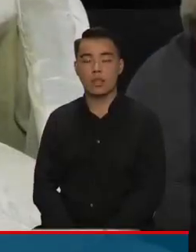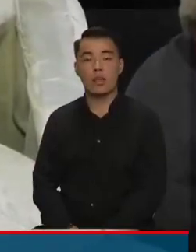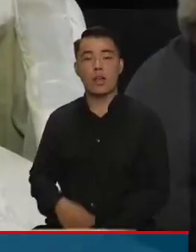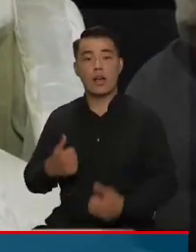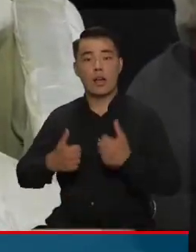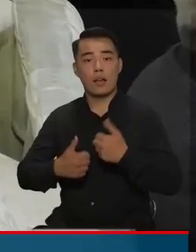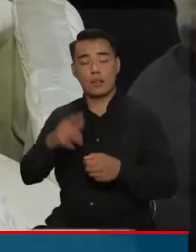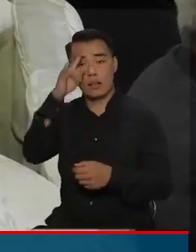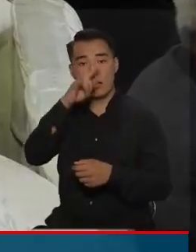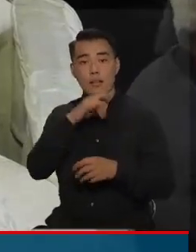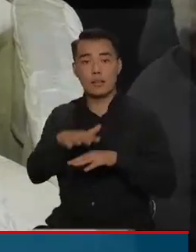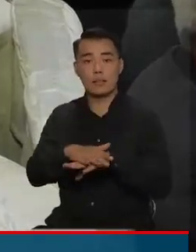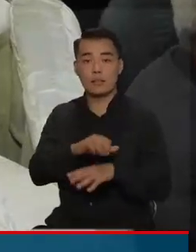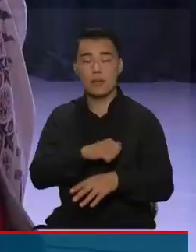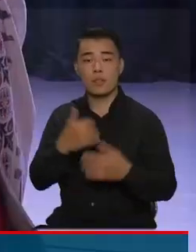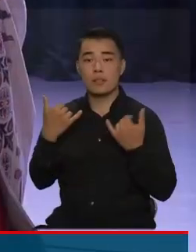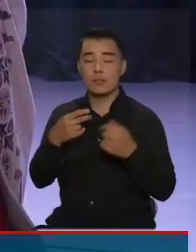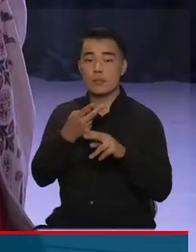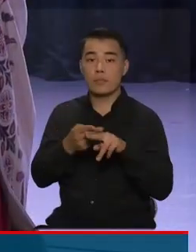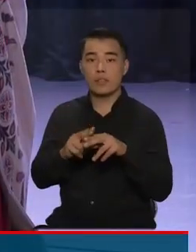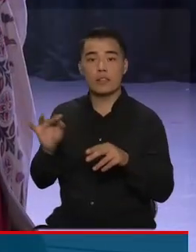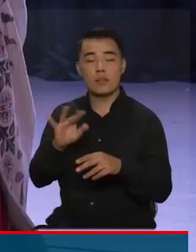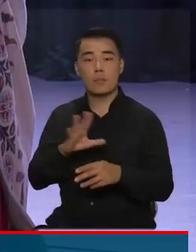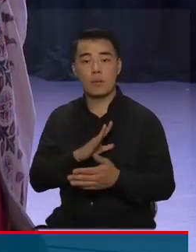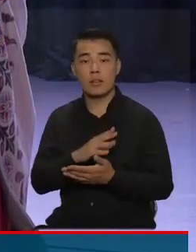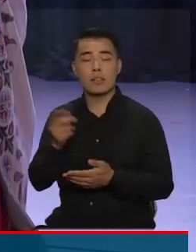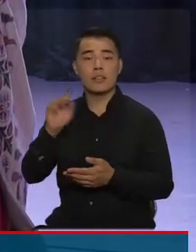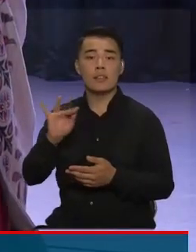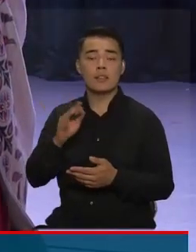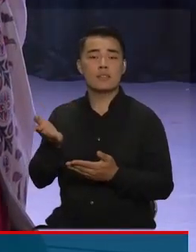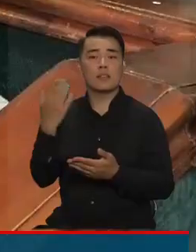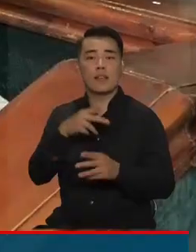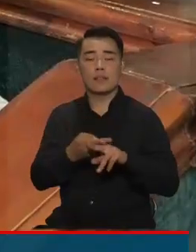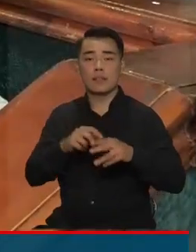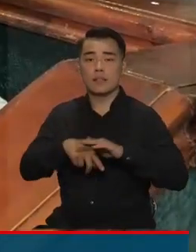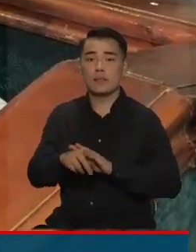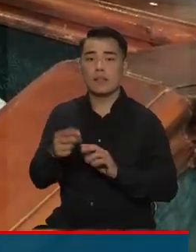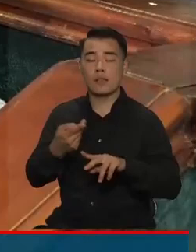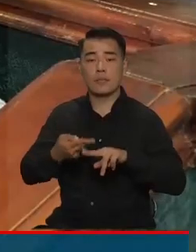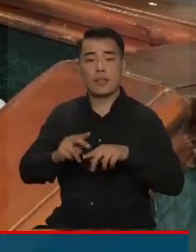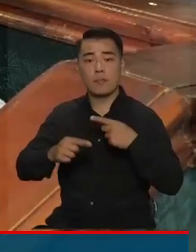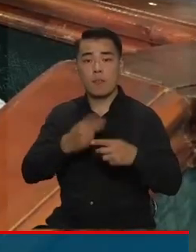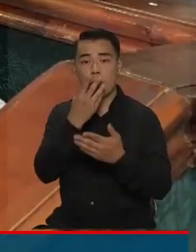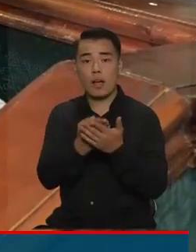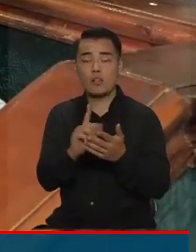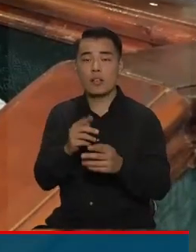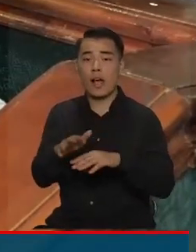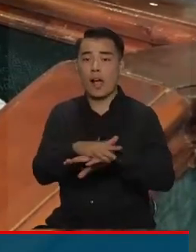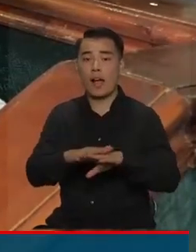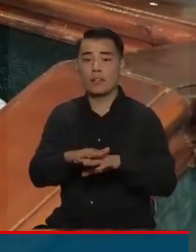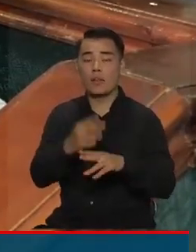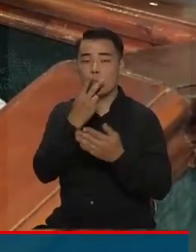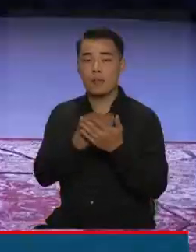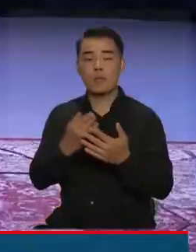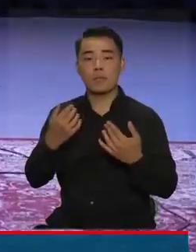Айтыс қазақ қауымы үшін ембейгі өнер, рухани азық. Бұл жолыда сан ғасырда құндылығын жоғалтпаған сөз сайысын тамашалаған жұрт қарасы қалым